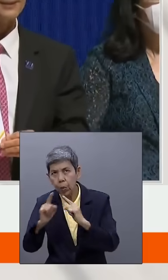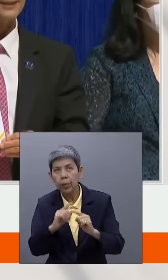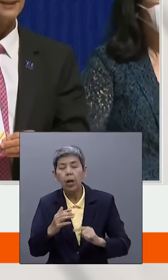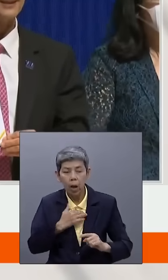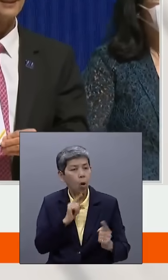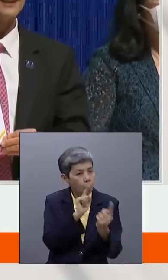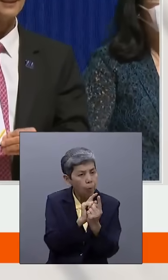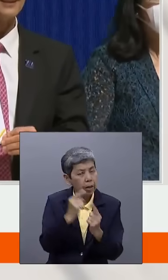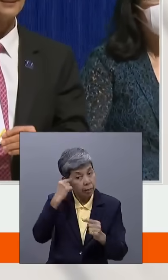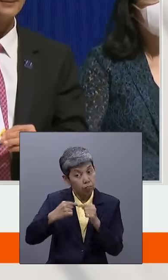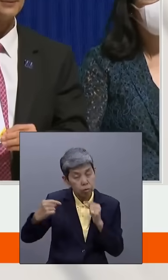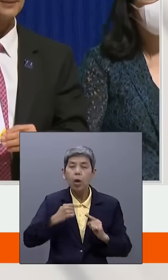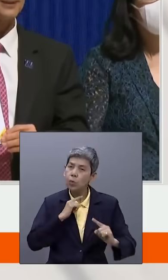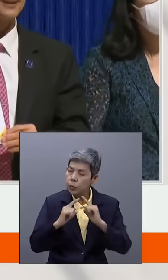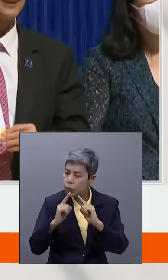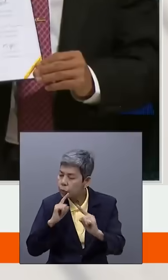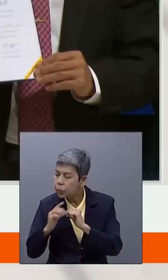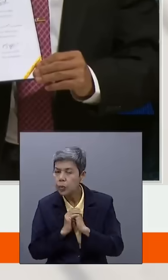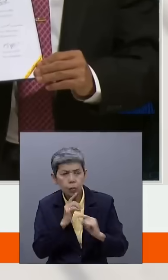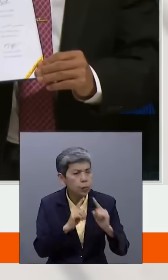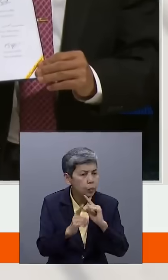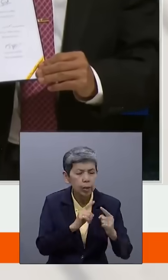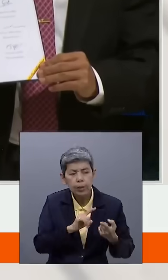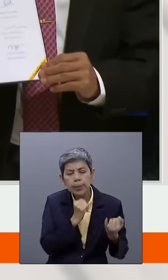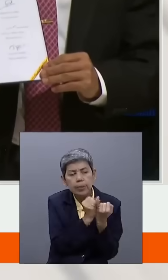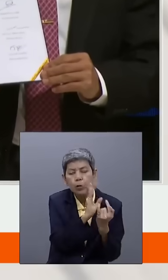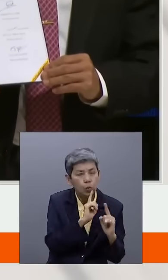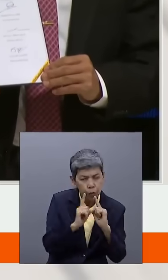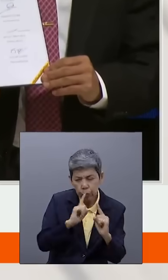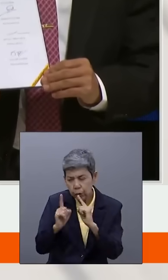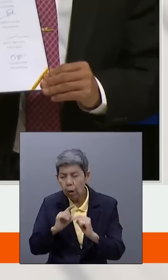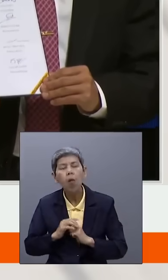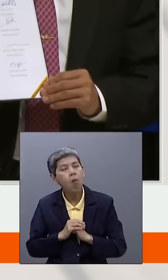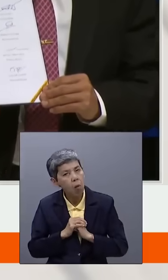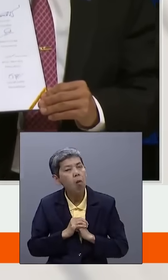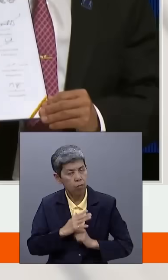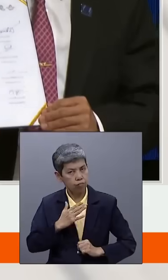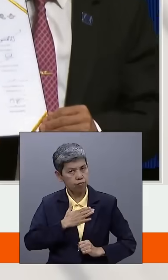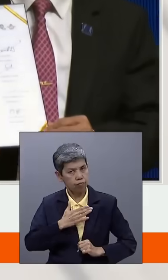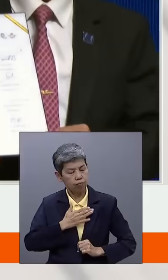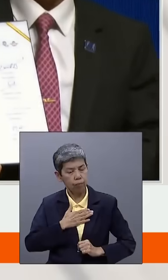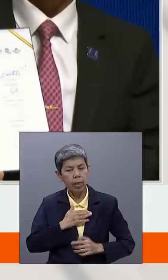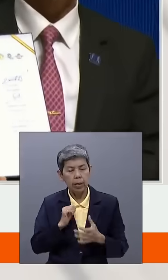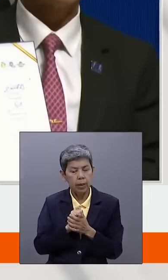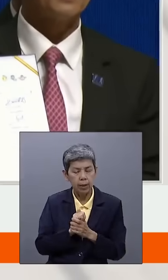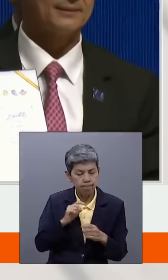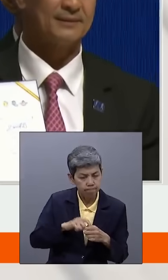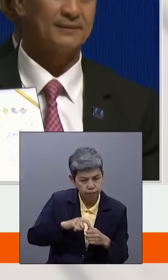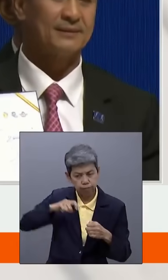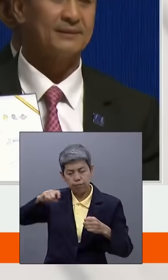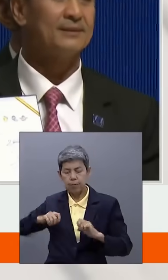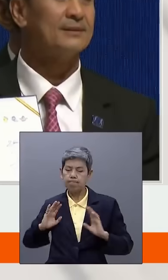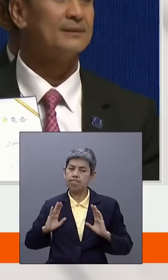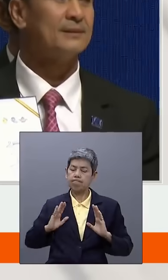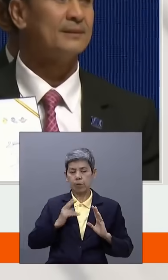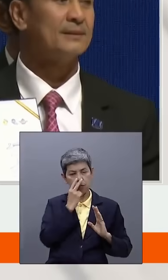กับคนที่เห็นต่างกับผมมากขึ้นมากกว่าคุยกับพวกเดียวกันเอง ค่ะ นะครับผมเอาตัวเองออกมาอยู่ในภูมิทัศน์ที่ผมคิ